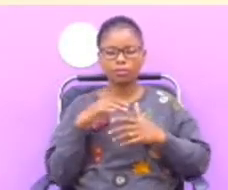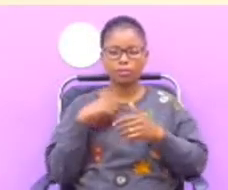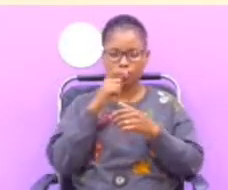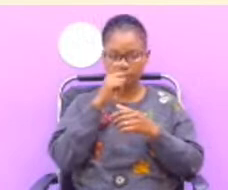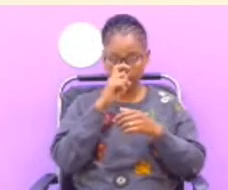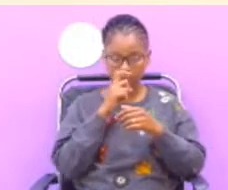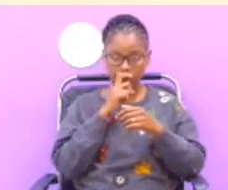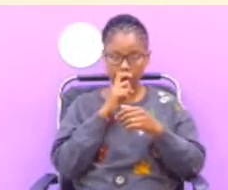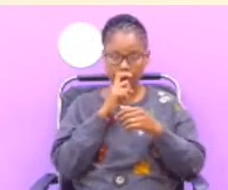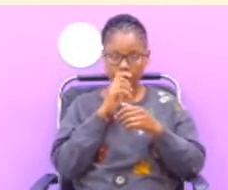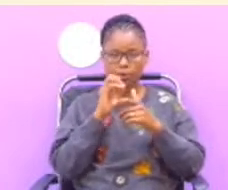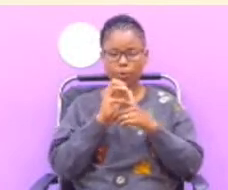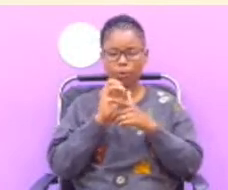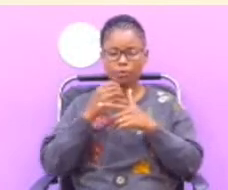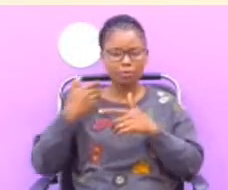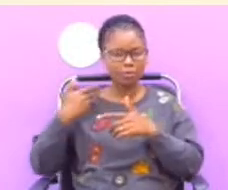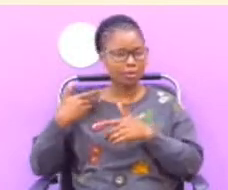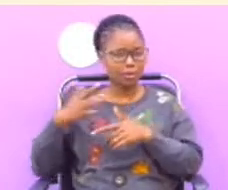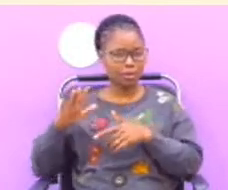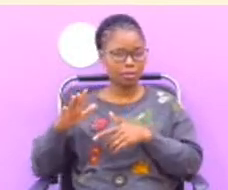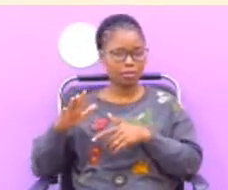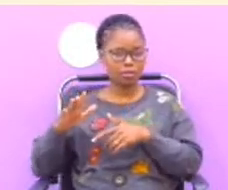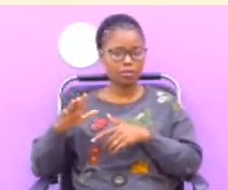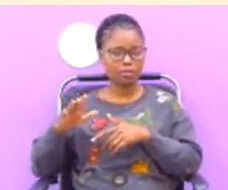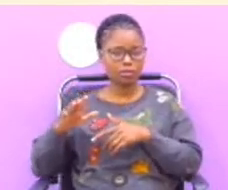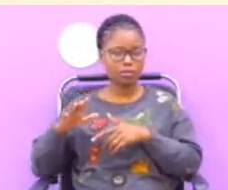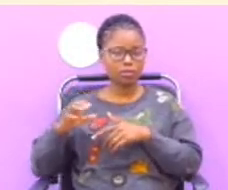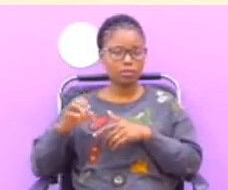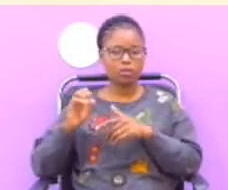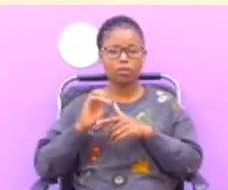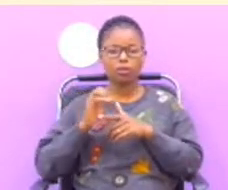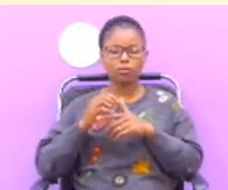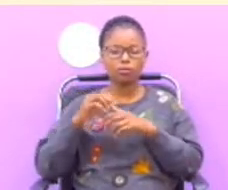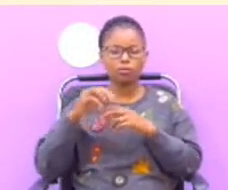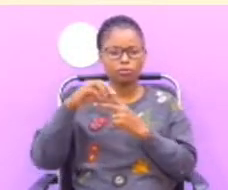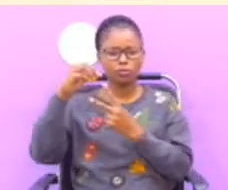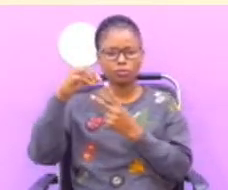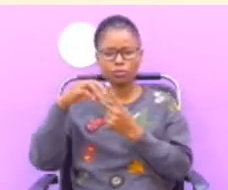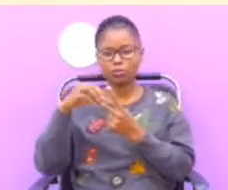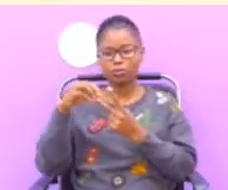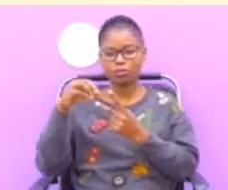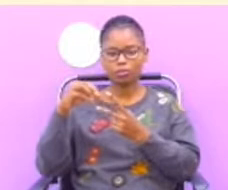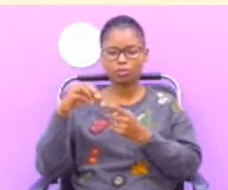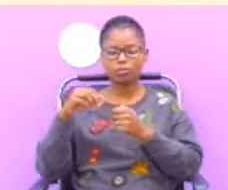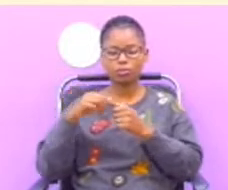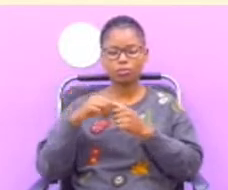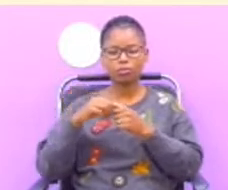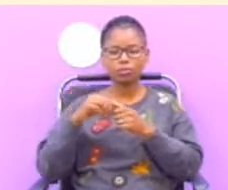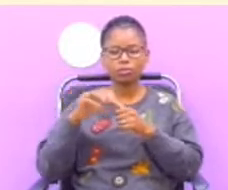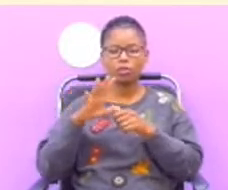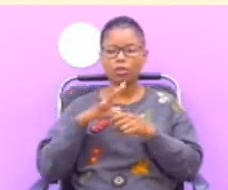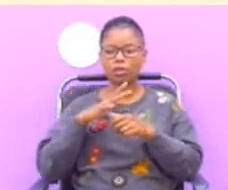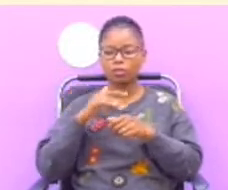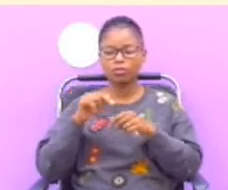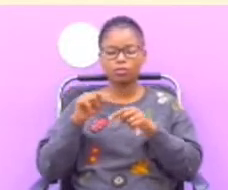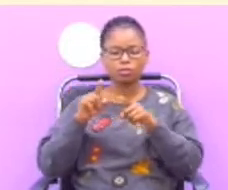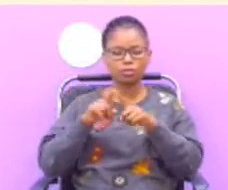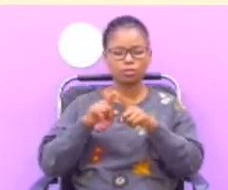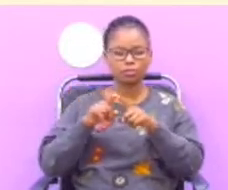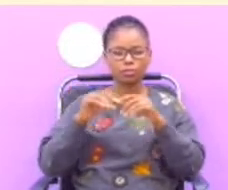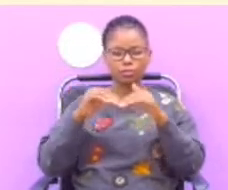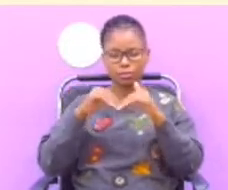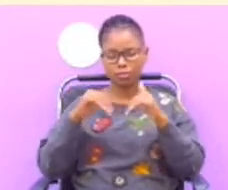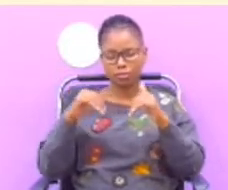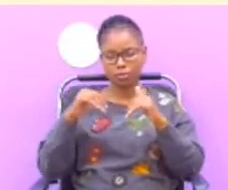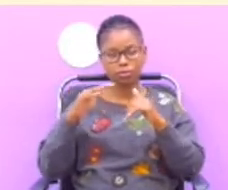mũndũ wĩ mwanya wa rũmena. Nĩ kũrĩ mũndũ mwanya wake nĩ wa rũthũro. Nĩ kũrĩ mũndũ mwanya wake nĩ wa njukũ. We nĩwe